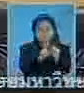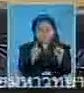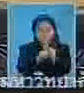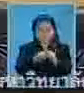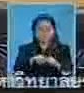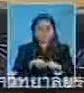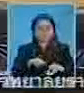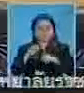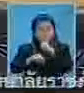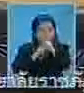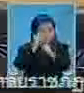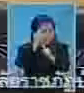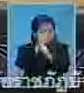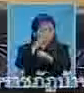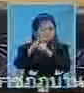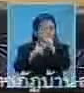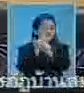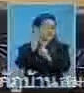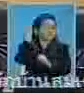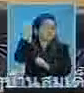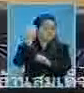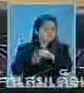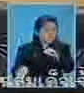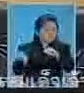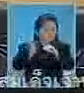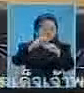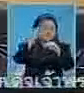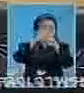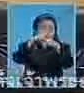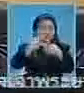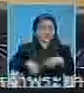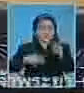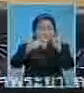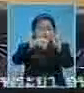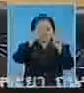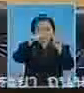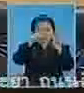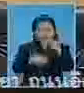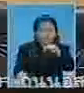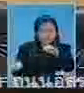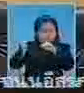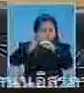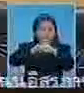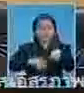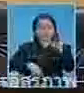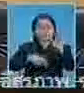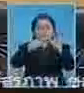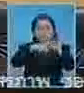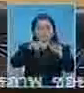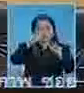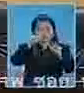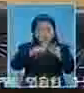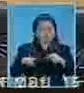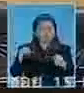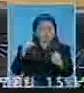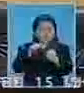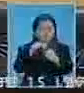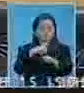ายในเพียงแค่2ปีที่ผ่านมาจาก 27,000 บาทต่อบัญชีเป็น 33,000 บาทต่อ